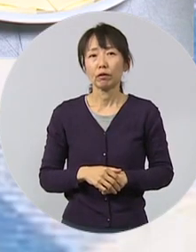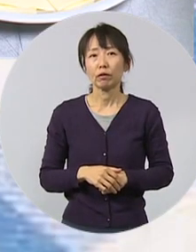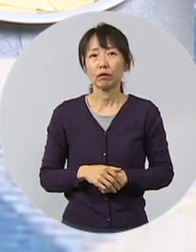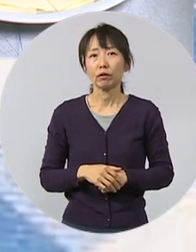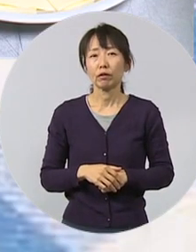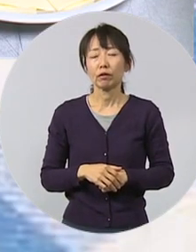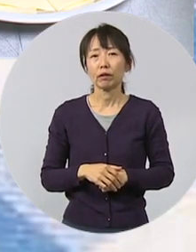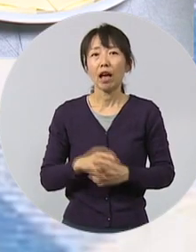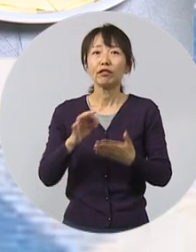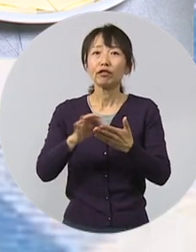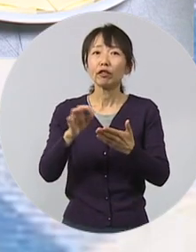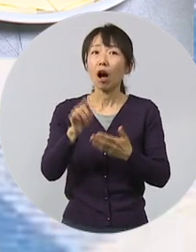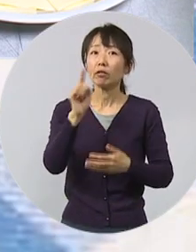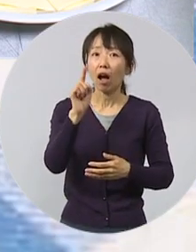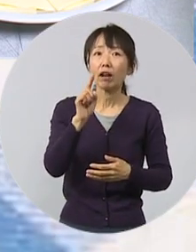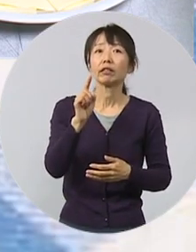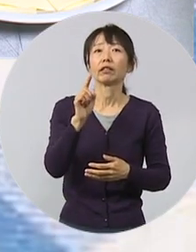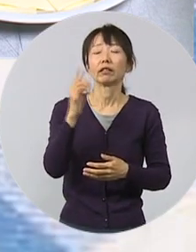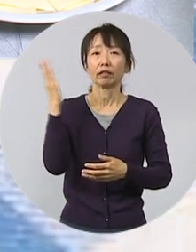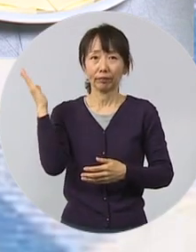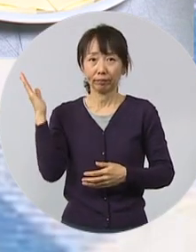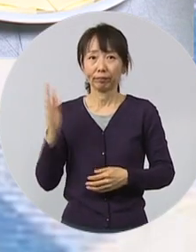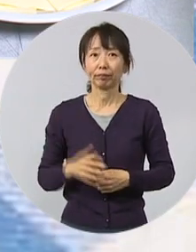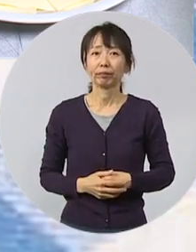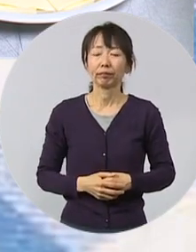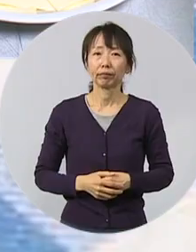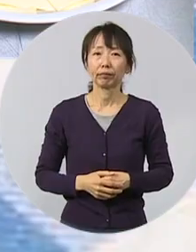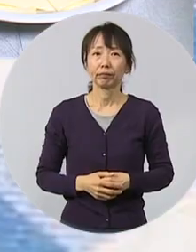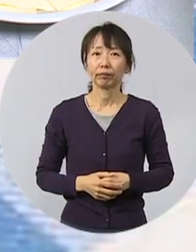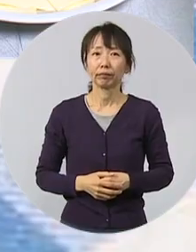材料4人分はご覧の通りとなります。